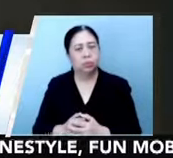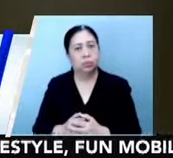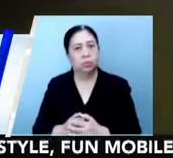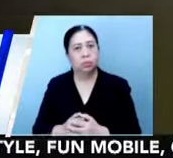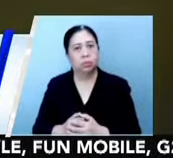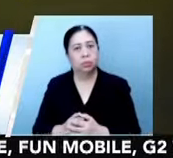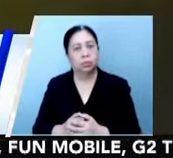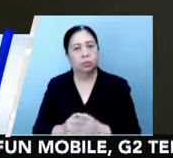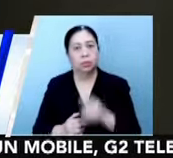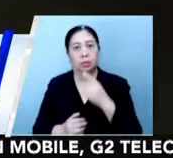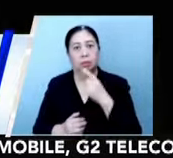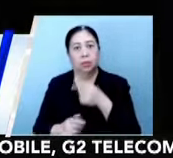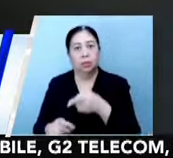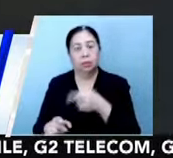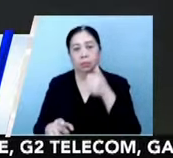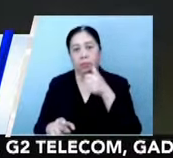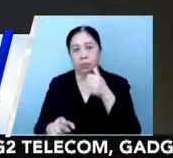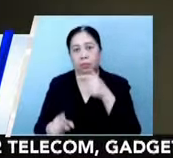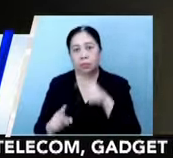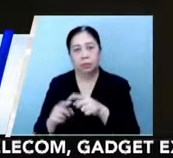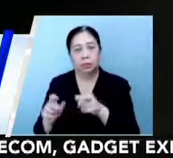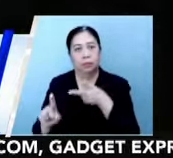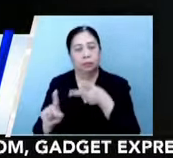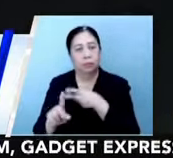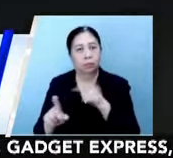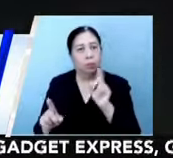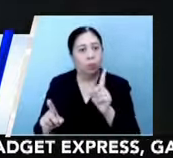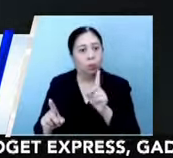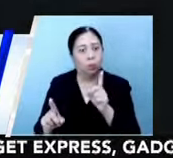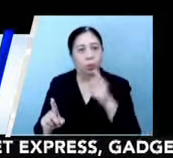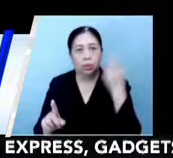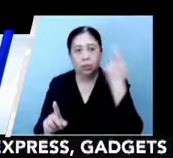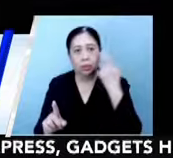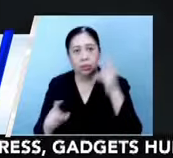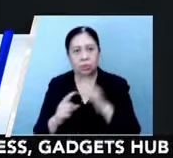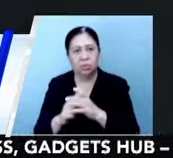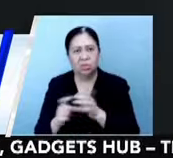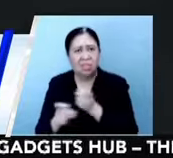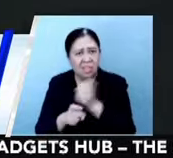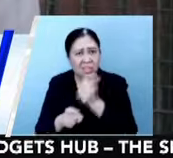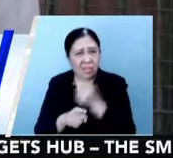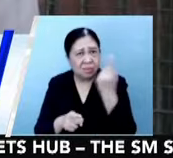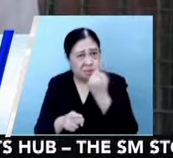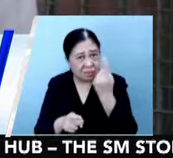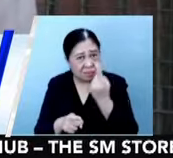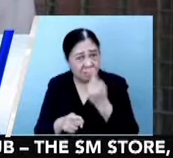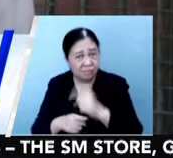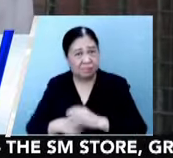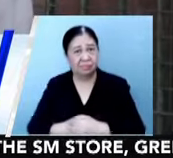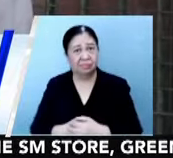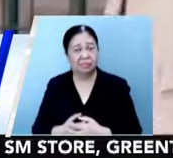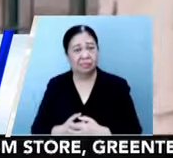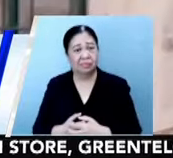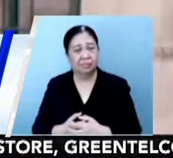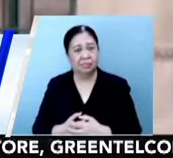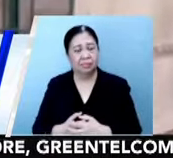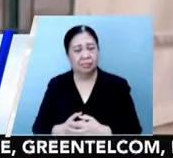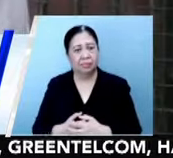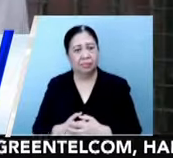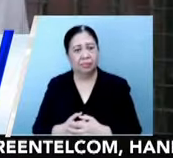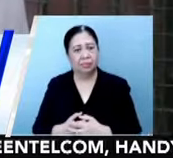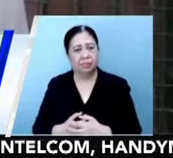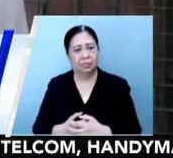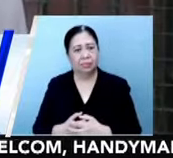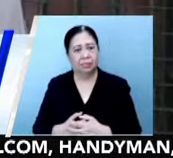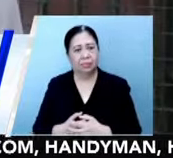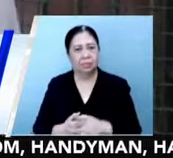Ayon sa biktima, sinasabing punot dulo ng gulo. Asaran? Sinabihan niya akong ganyan ako. ang